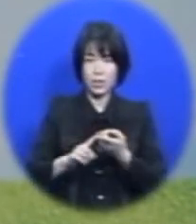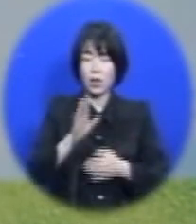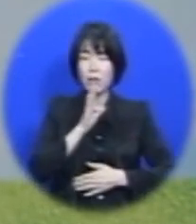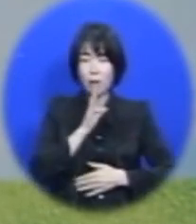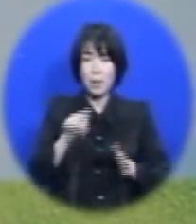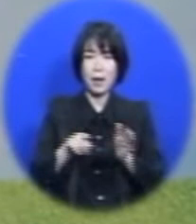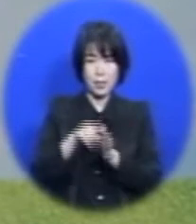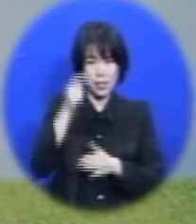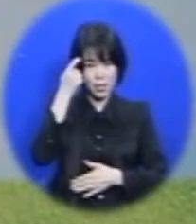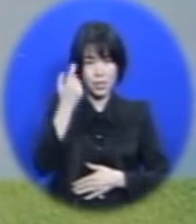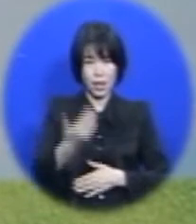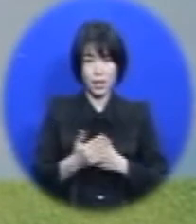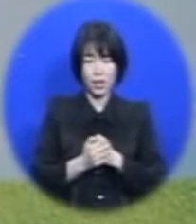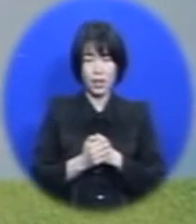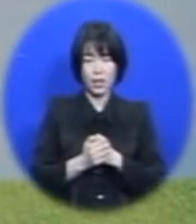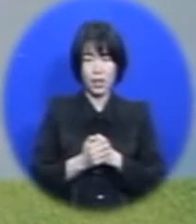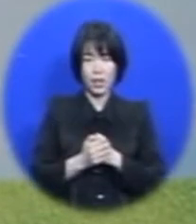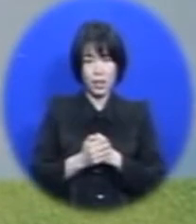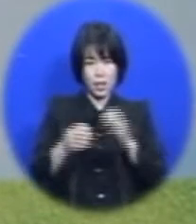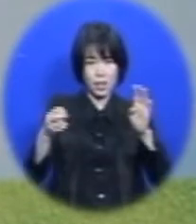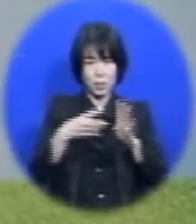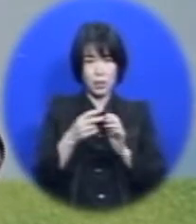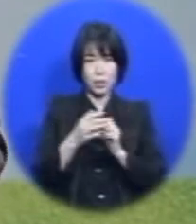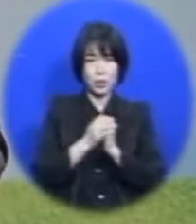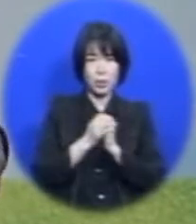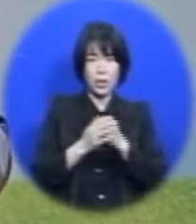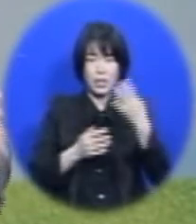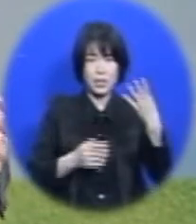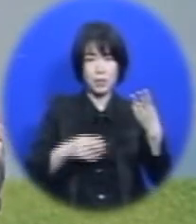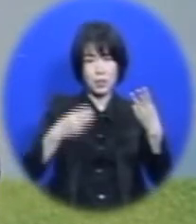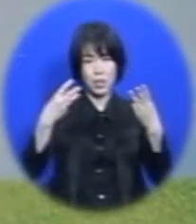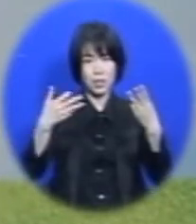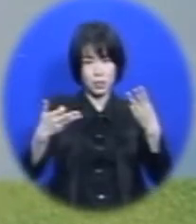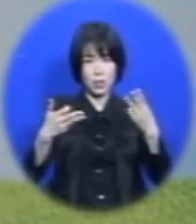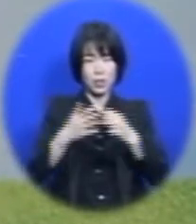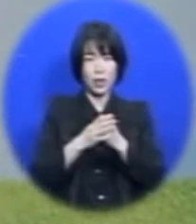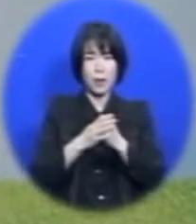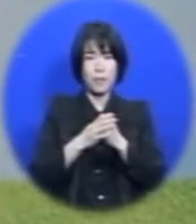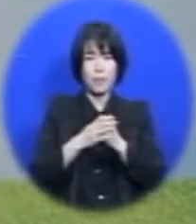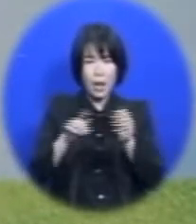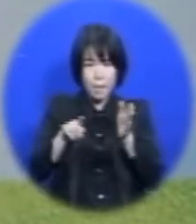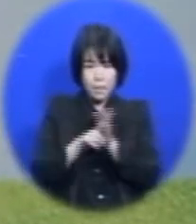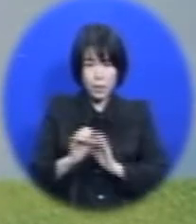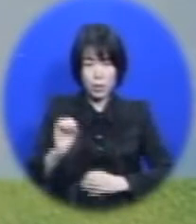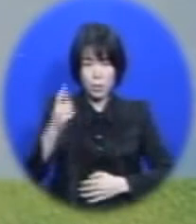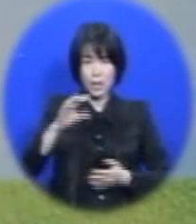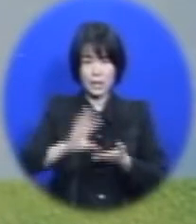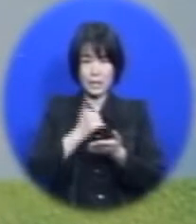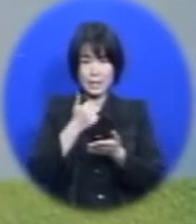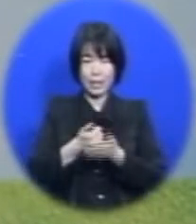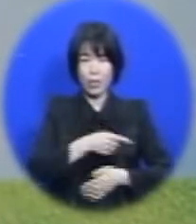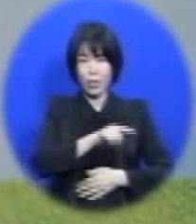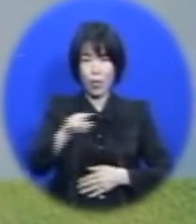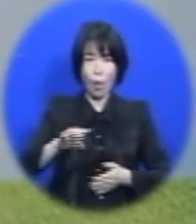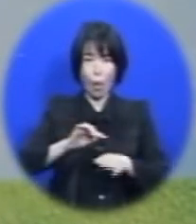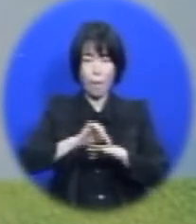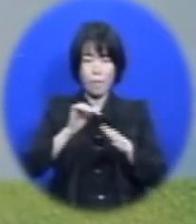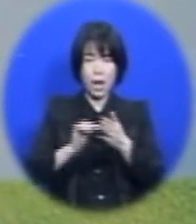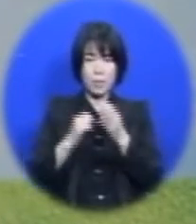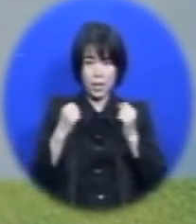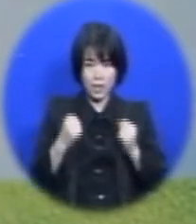믿느냐? 에베소서 3장 17절에 믿음으로 말미암아 그리스도께서 너희 마음에 계시게